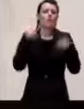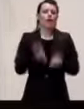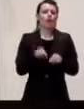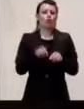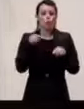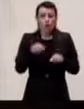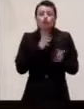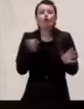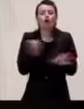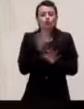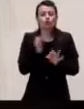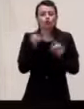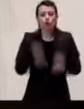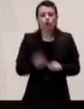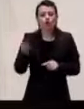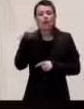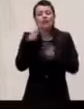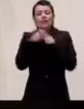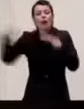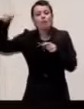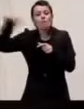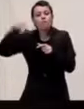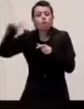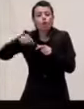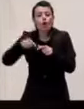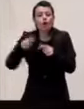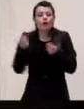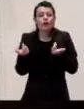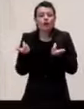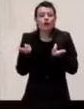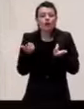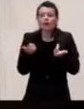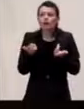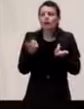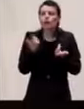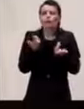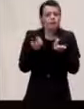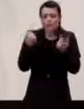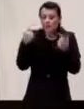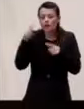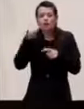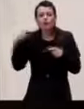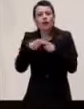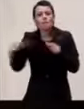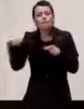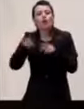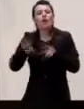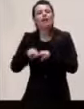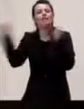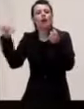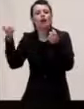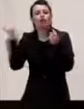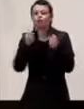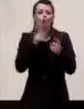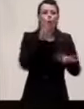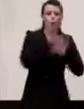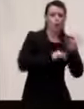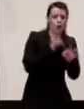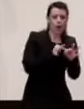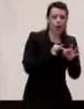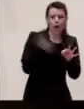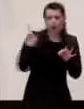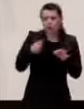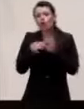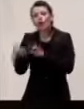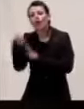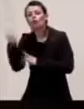del tampone è un dato totalmente, è un dato diagnostico e non è un dato di cura. Cioè il fatto che il problema è che queste persone,